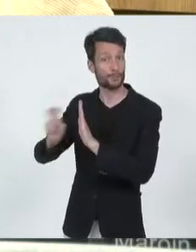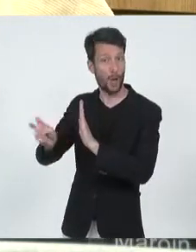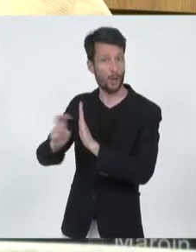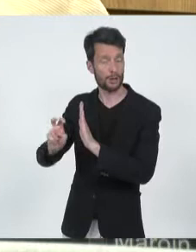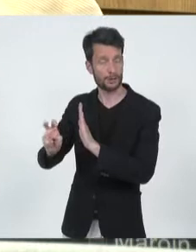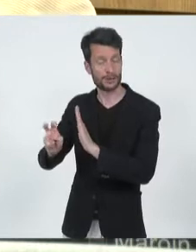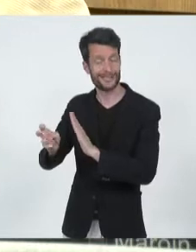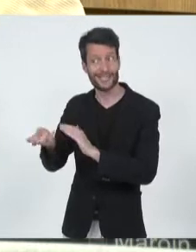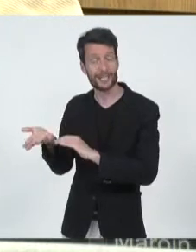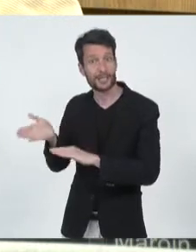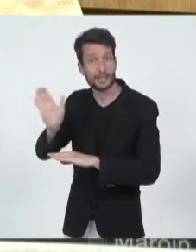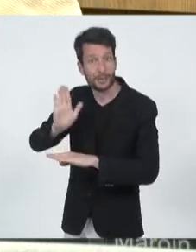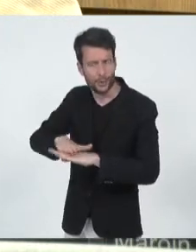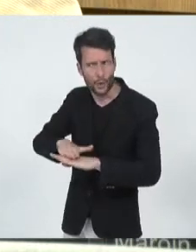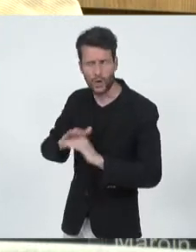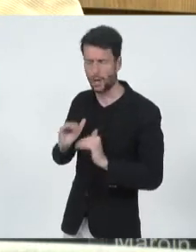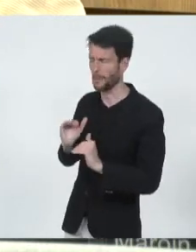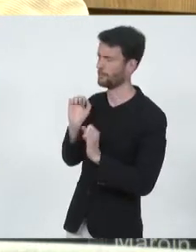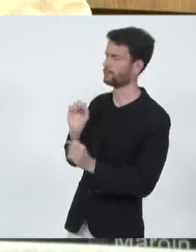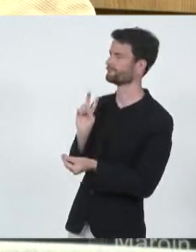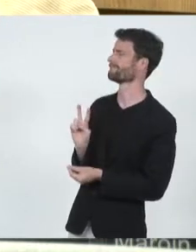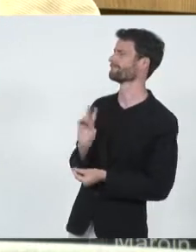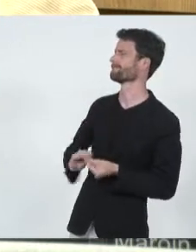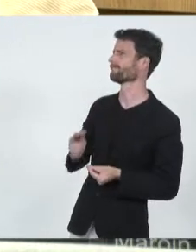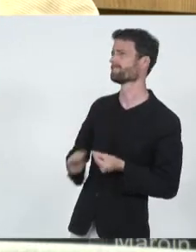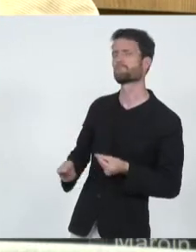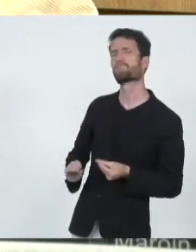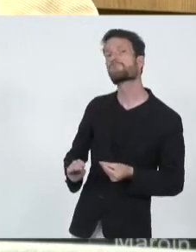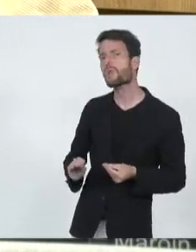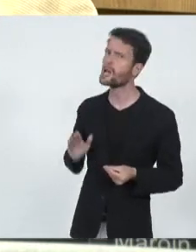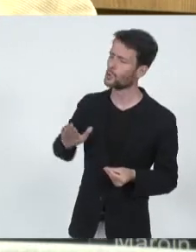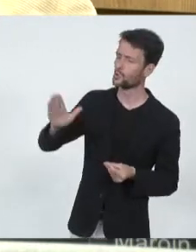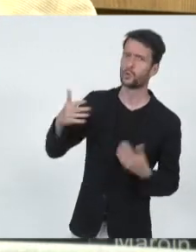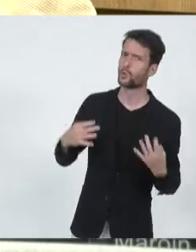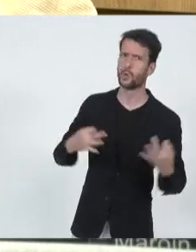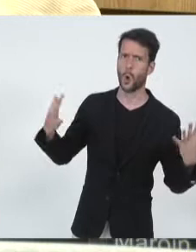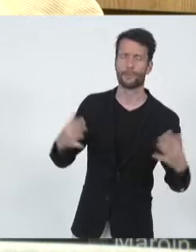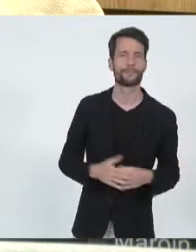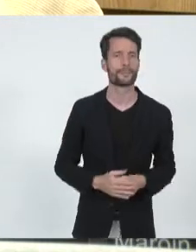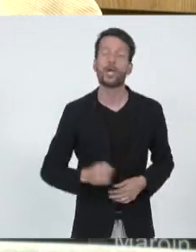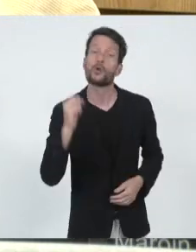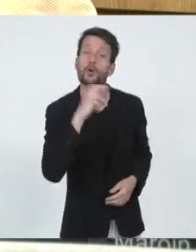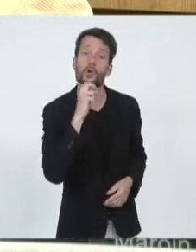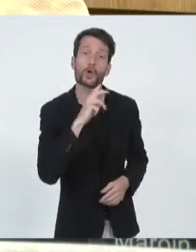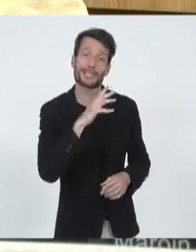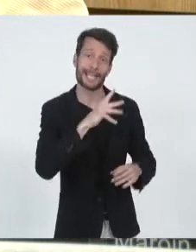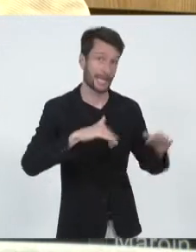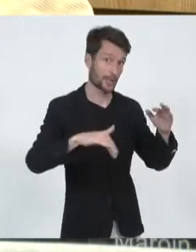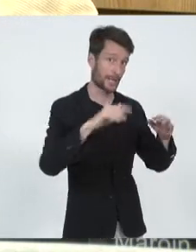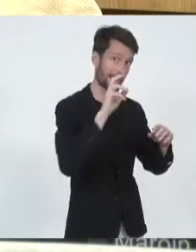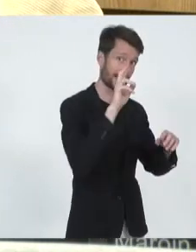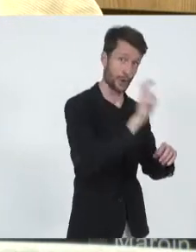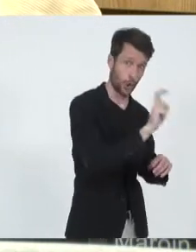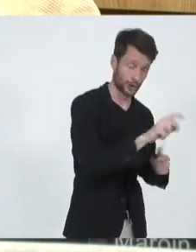elle n'en est pour autant pas moins questionnable. A contrario, l'urgence écologique et l'urgence sociale frappant nombre de nos concitoyens ayant